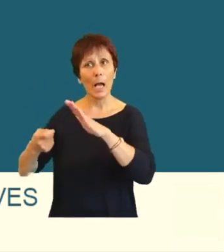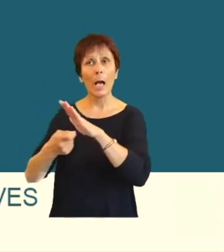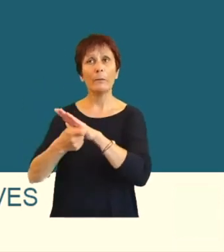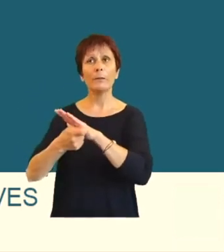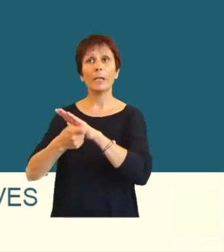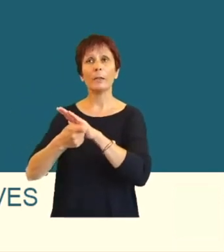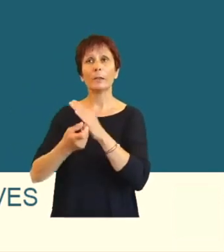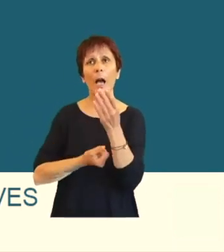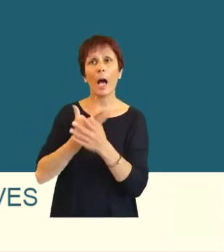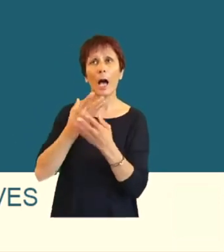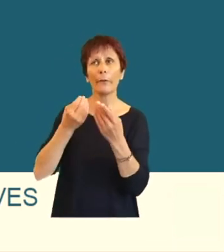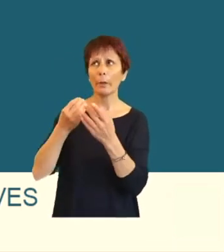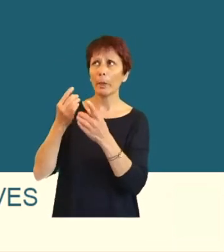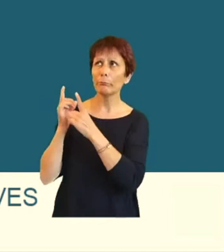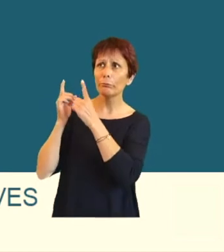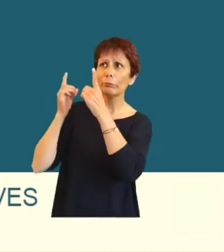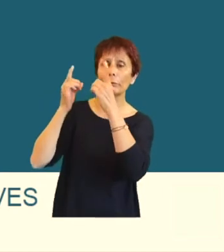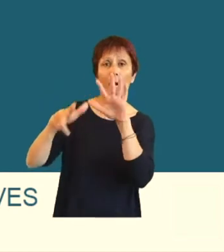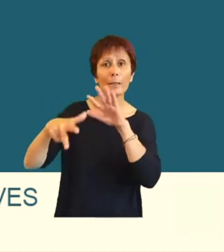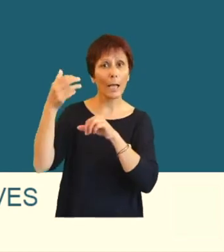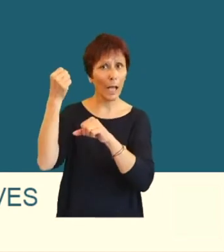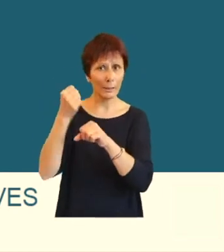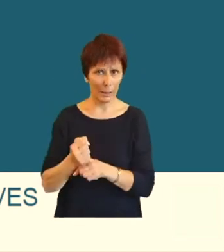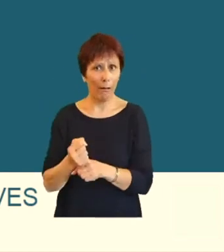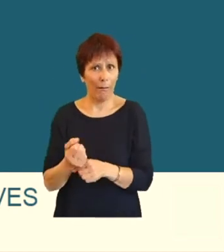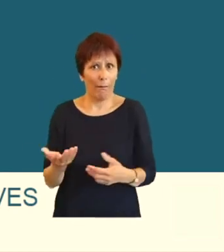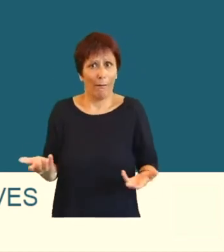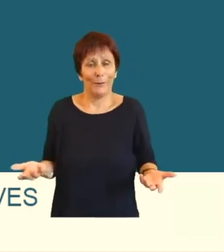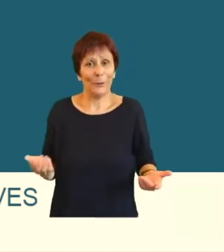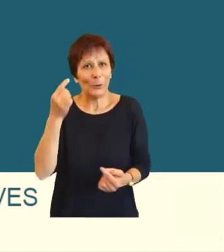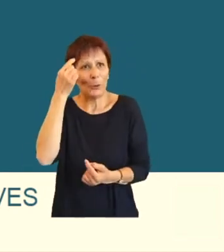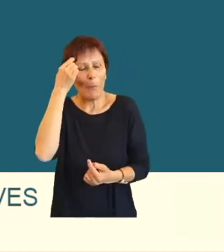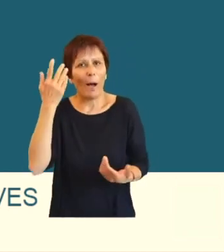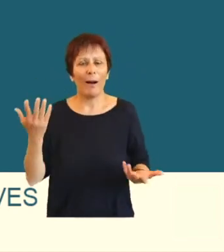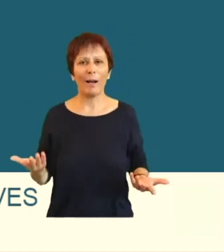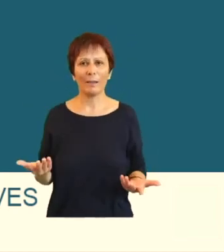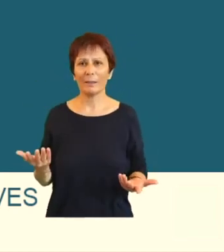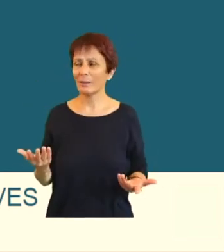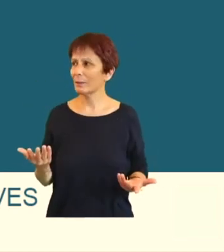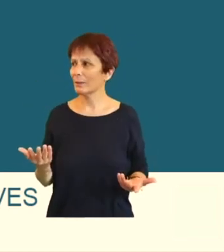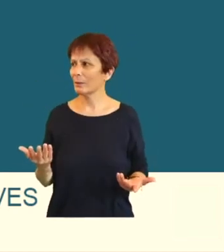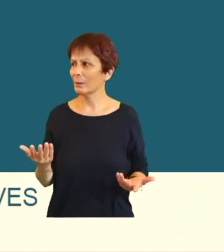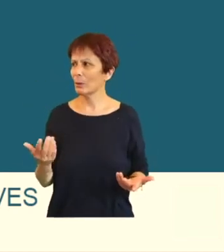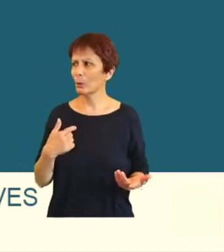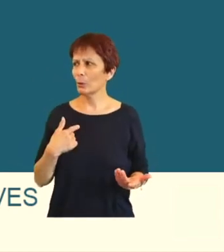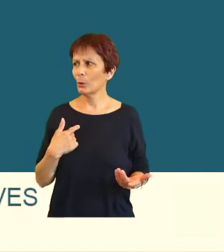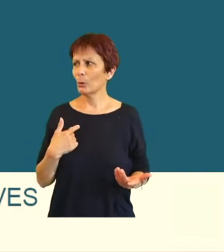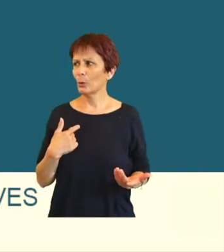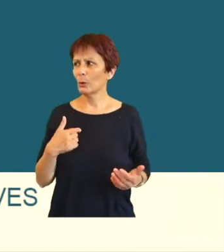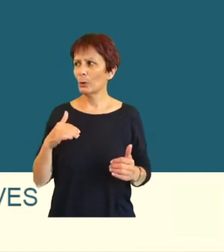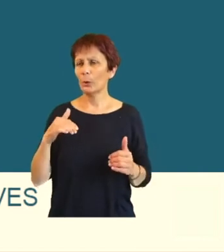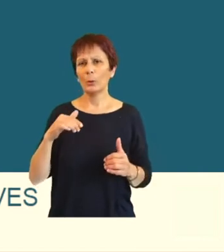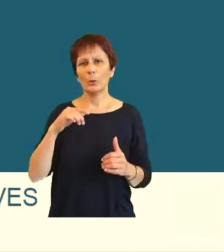depuis maintenant 13 ans. Et je pense que... Et j'en suis ravie qu'il continue à porter ce